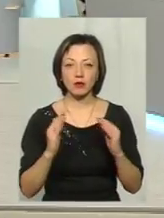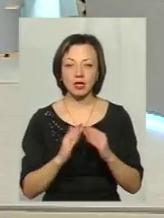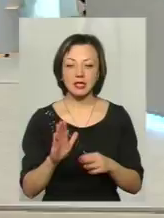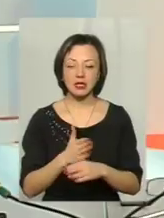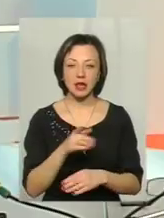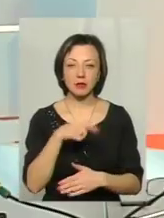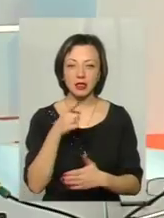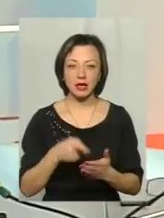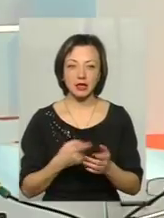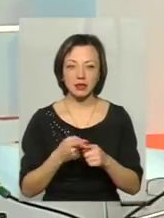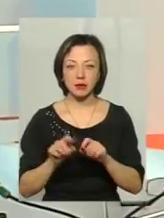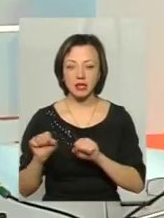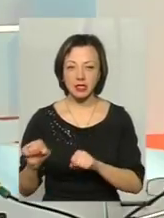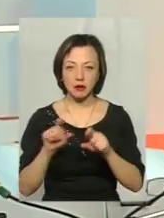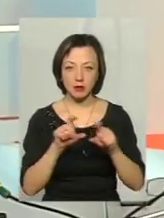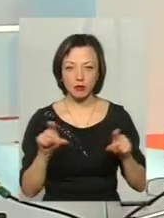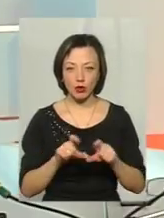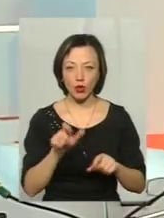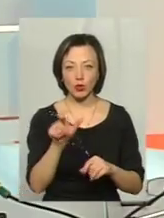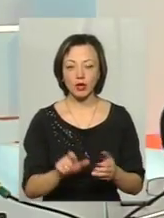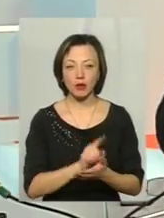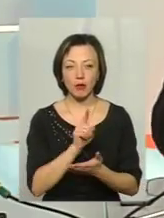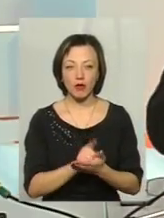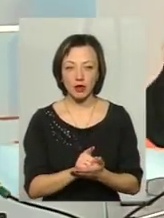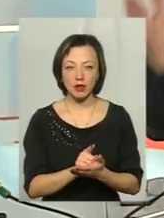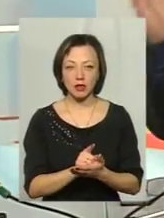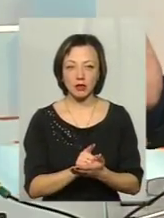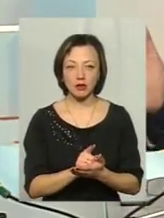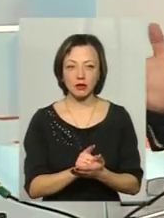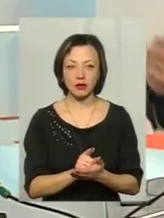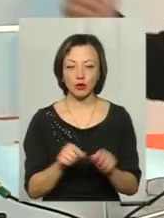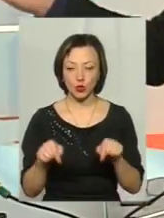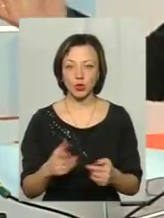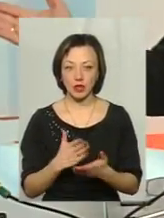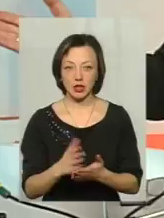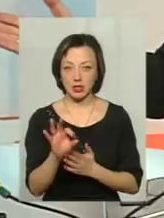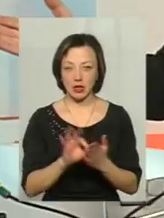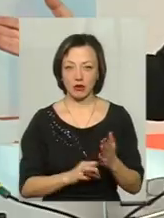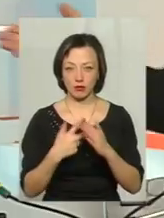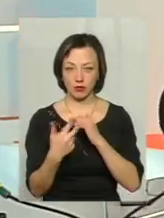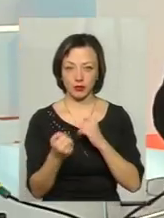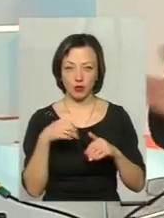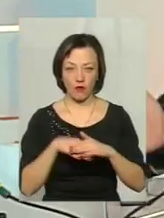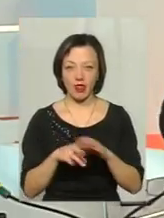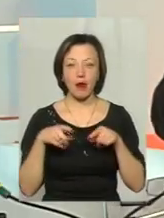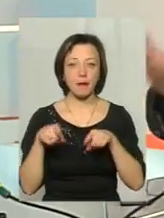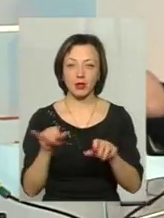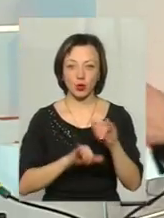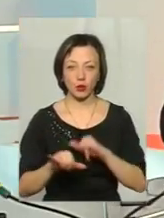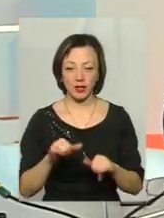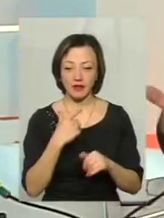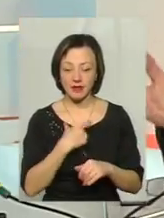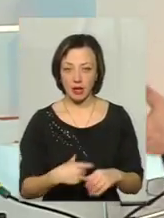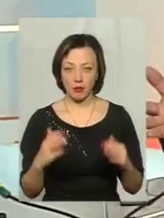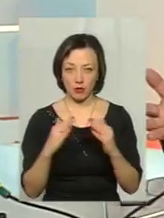це питання з цими захисними спорудами. Людина повинна максимум, отут вона є і тут вона сховалася. Розумієте, не бігти кудись, а в себе